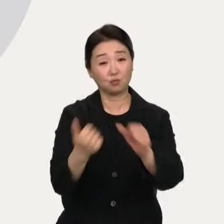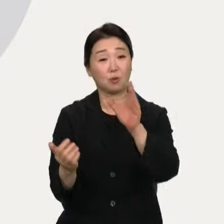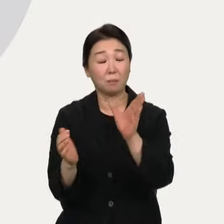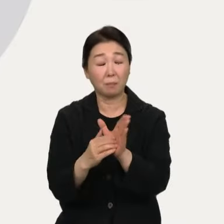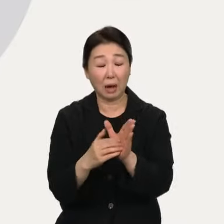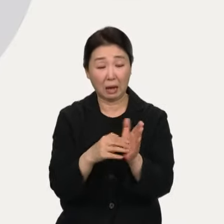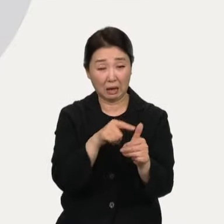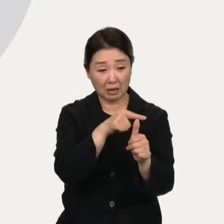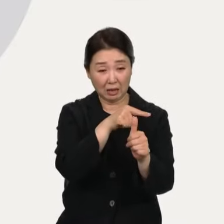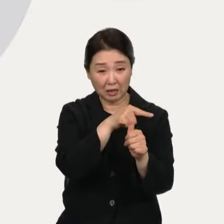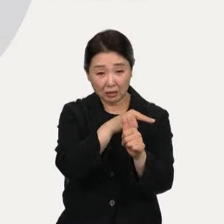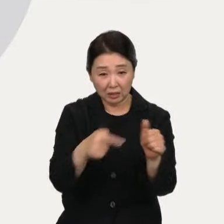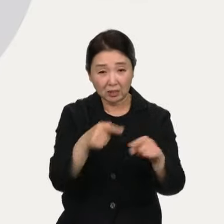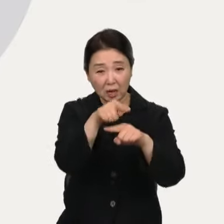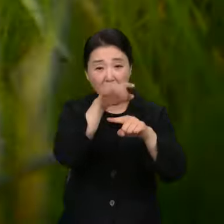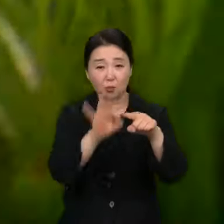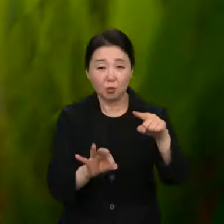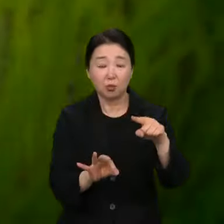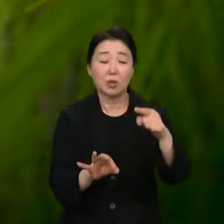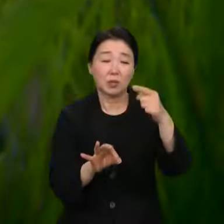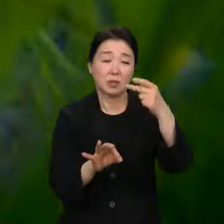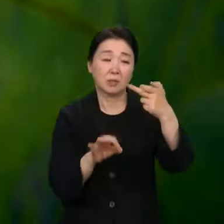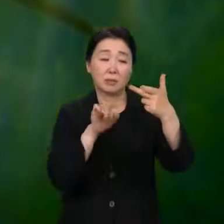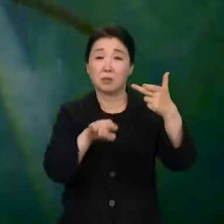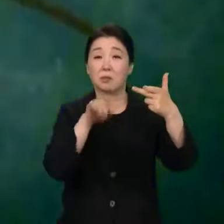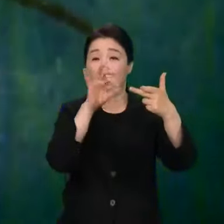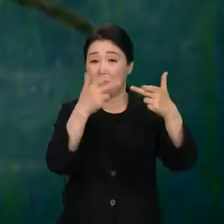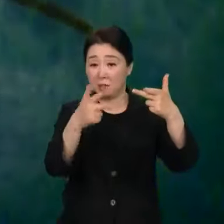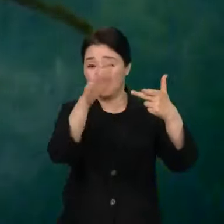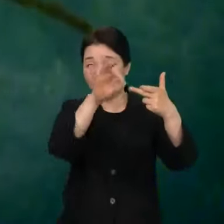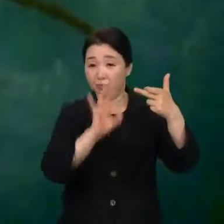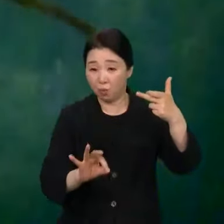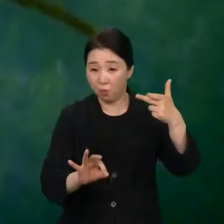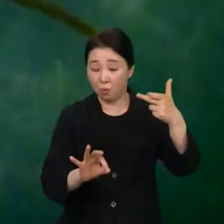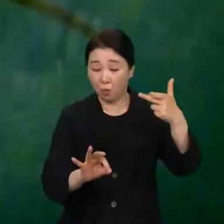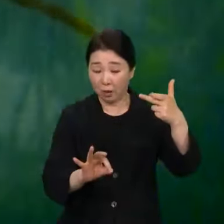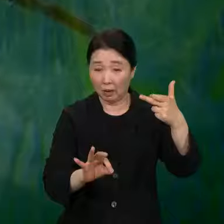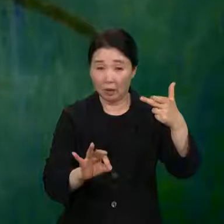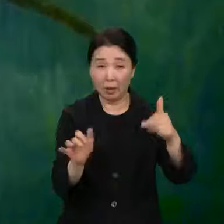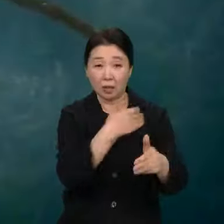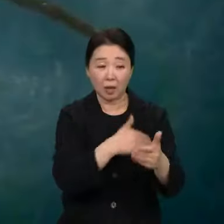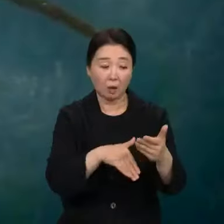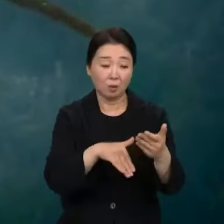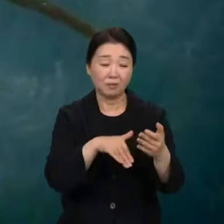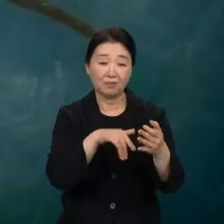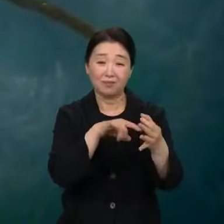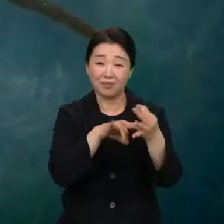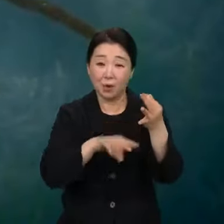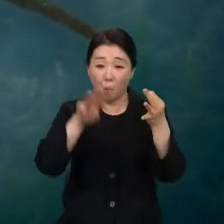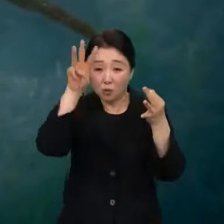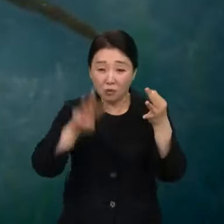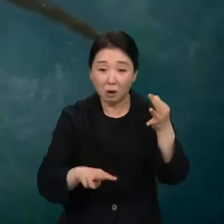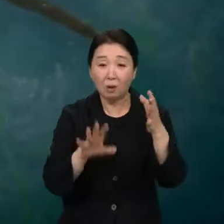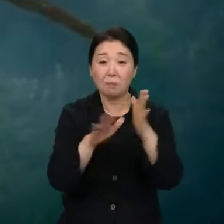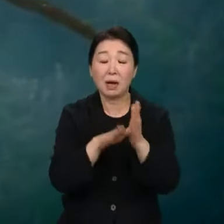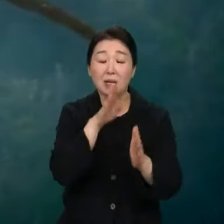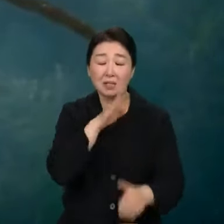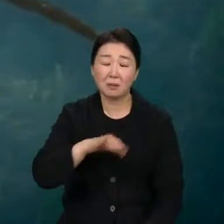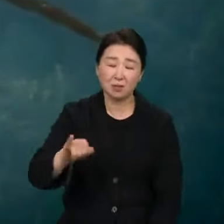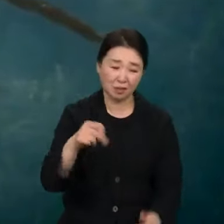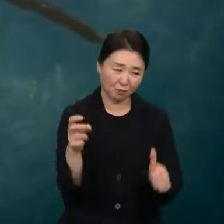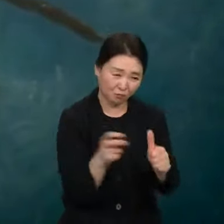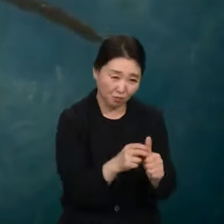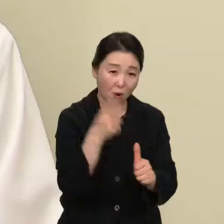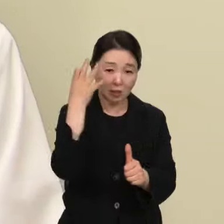약 18%에 이릅니다. 지난 10일 강원 홍천군에선 80대 남성이 참진드기에 물려 13일 만에